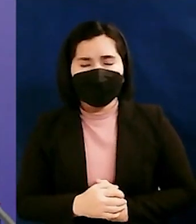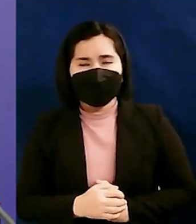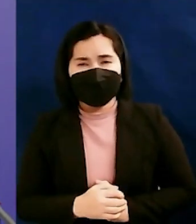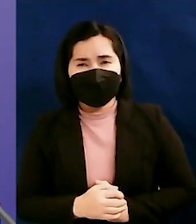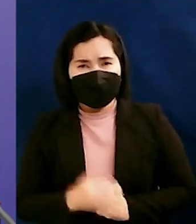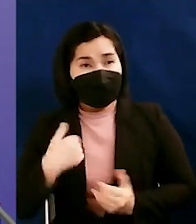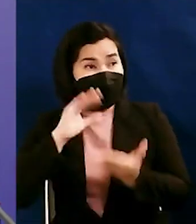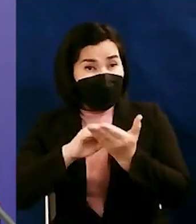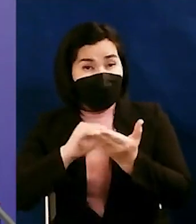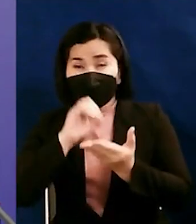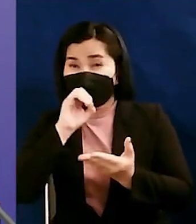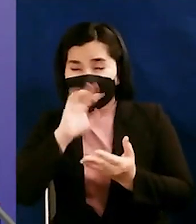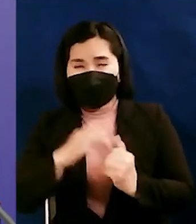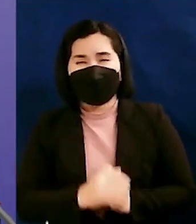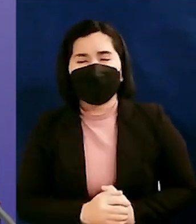ไข้คนนี้เนี่ย